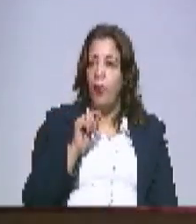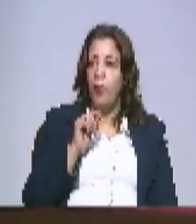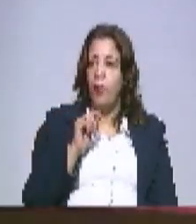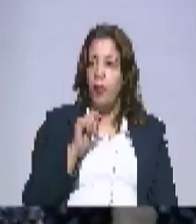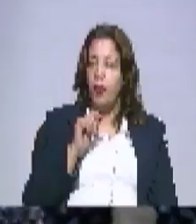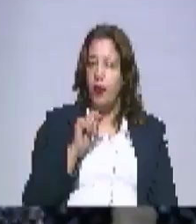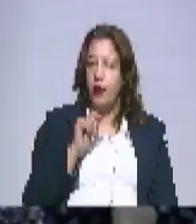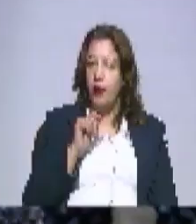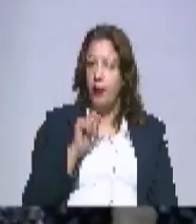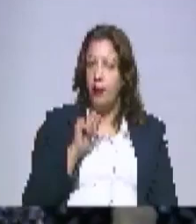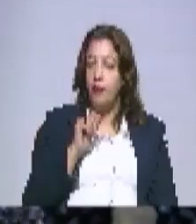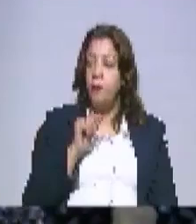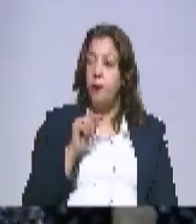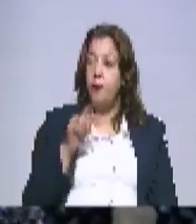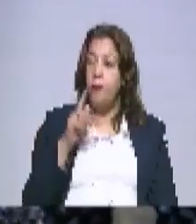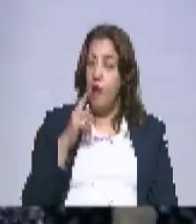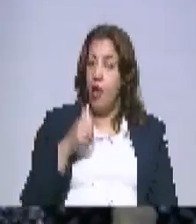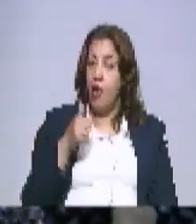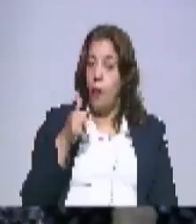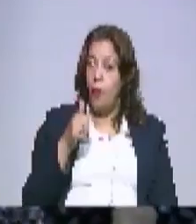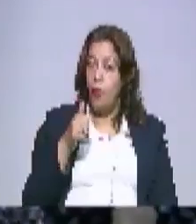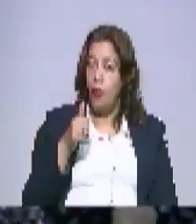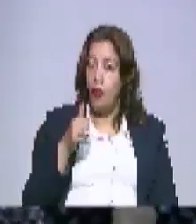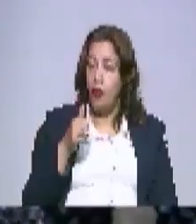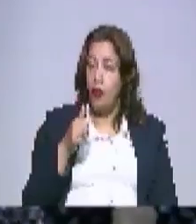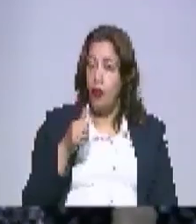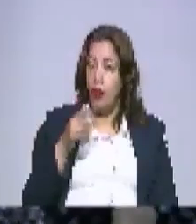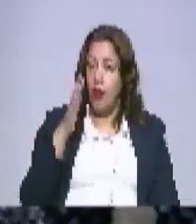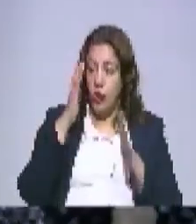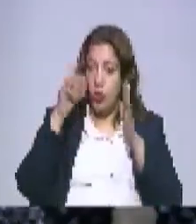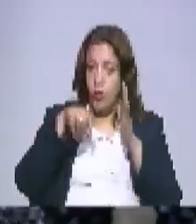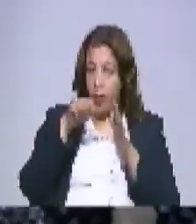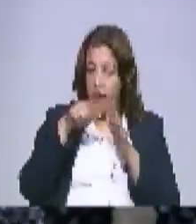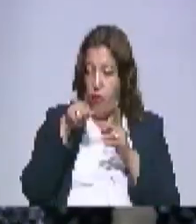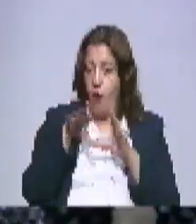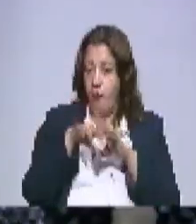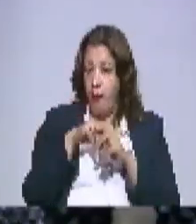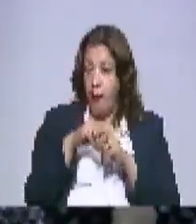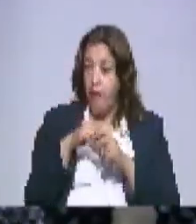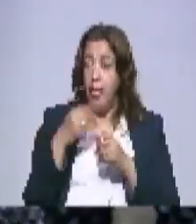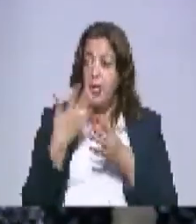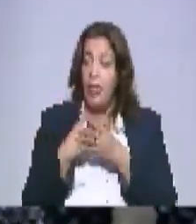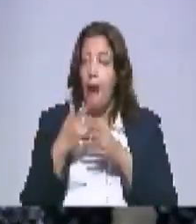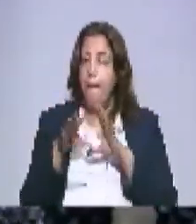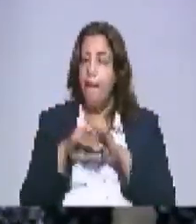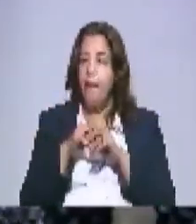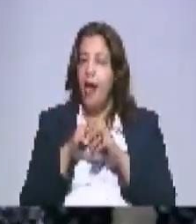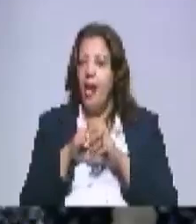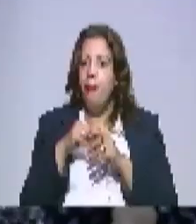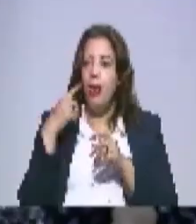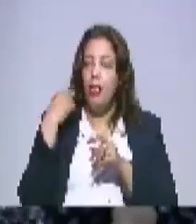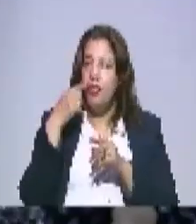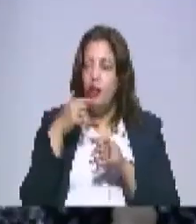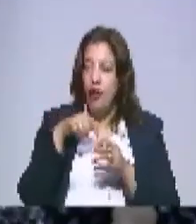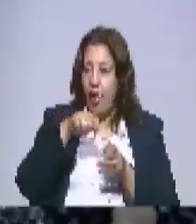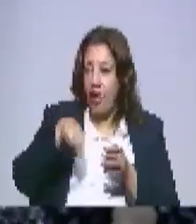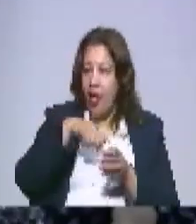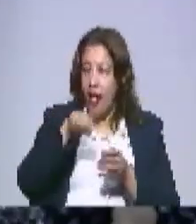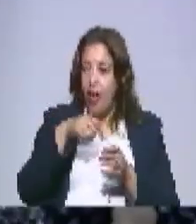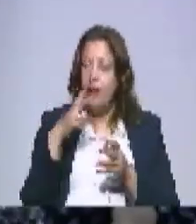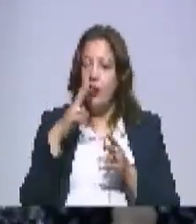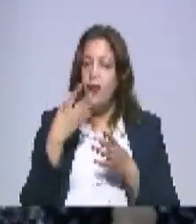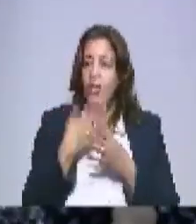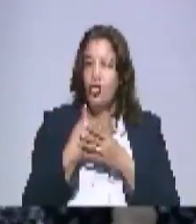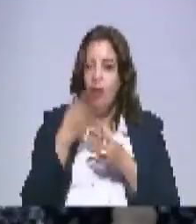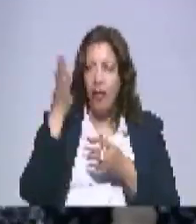ماشي، تمام، حلو كده. كده الشيف بيجهز الخلطة بتاعت القرنبيط